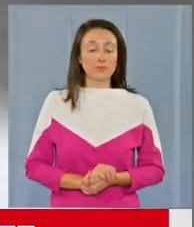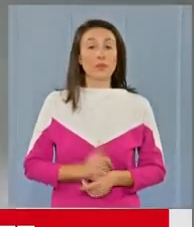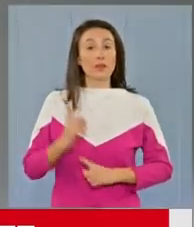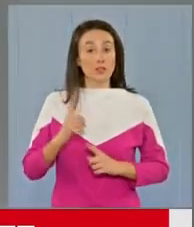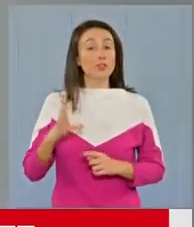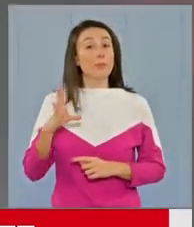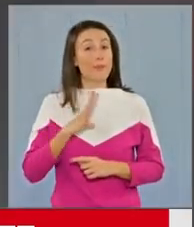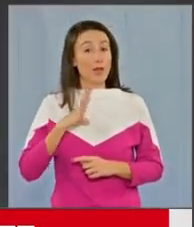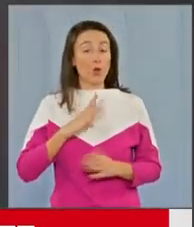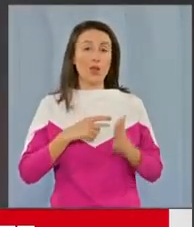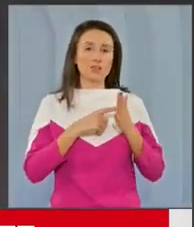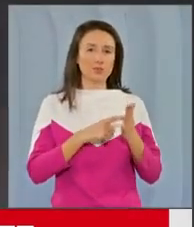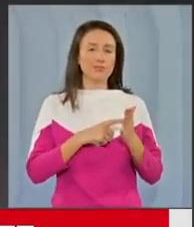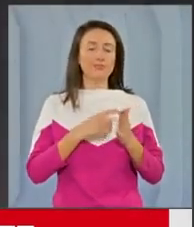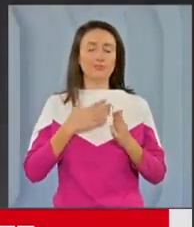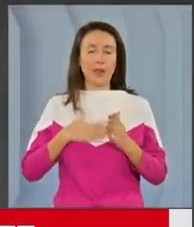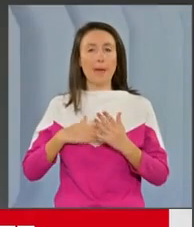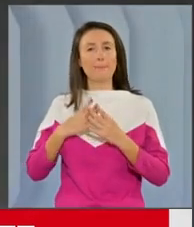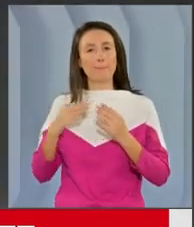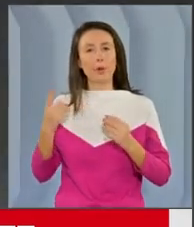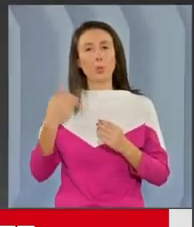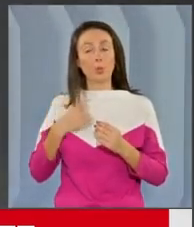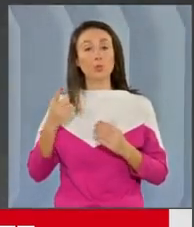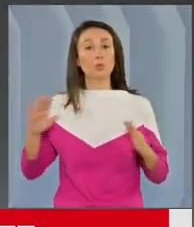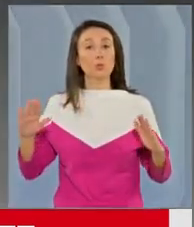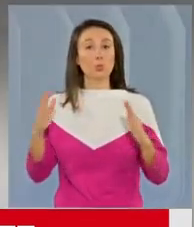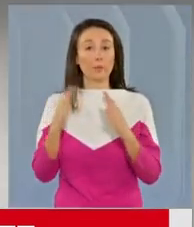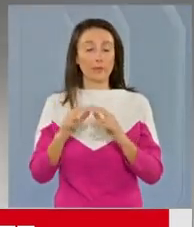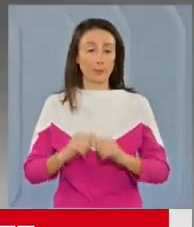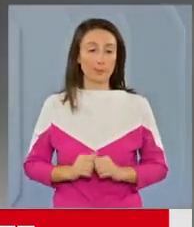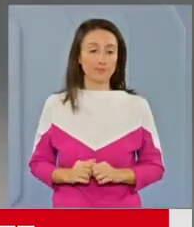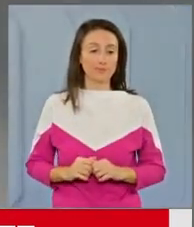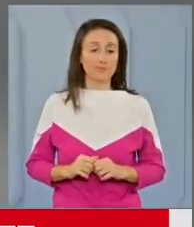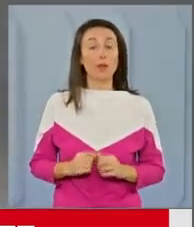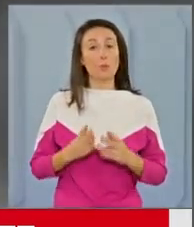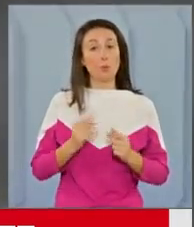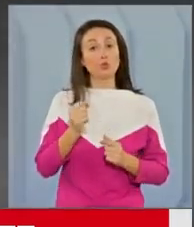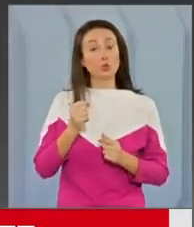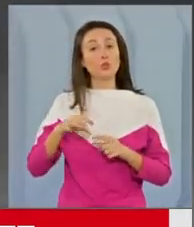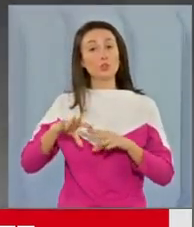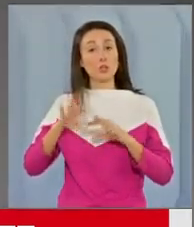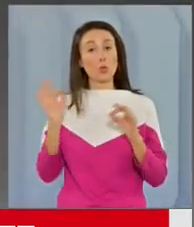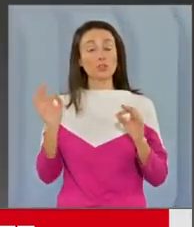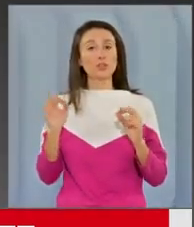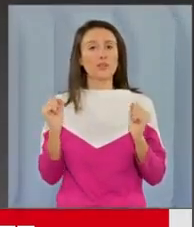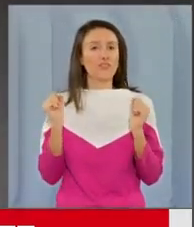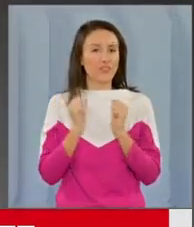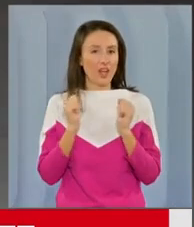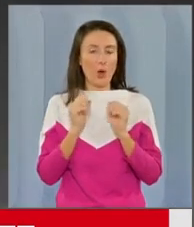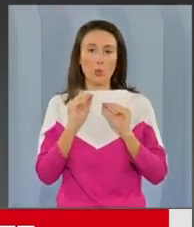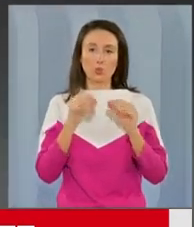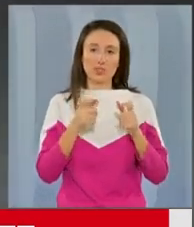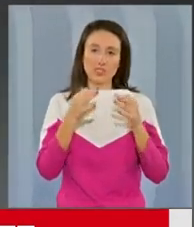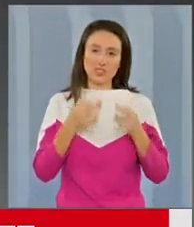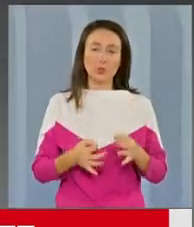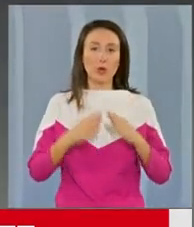Pericolului la care se expun, adrenalina a fost mai tentantă. Cu toate acestea, mai mulți turiști au fost găsiți în hipotermie și duși în